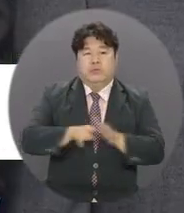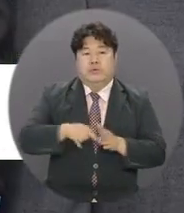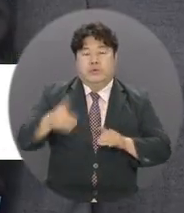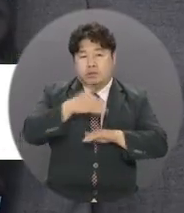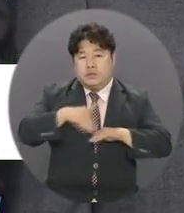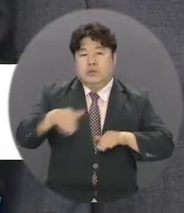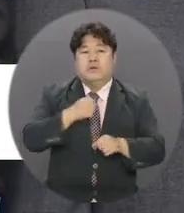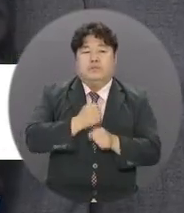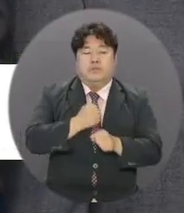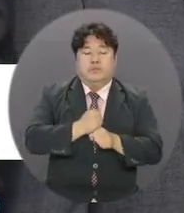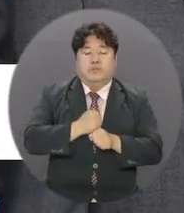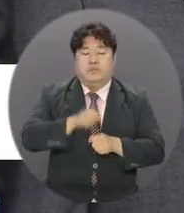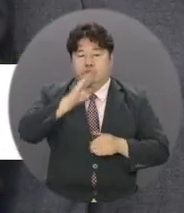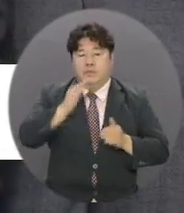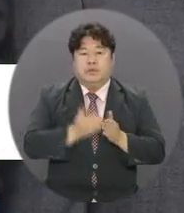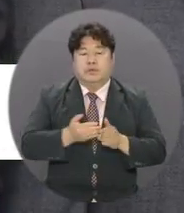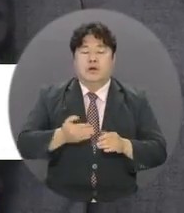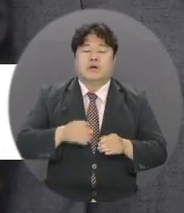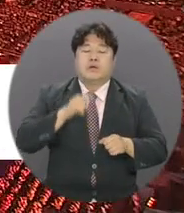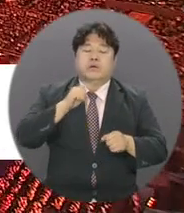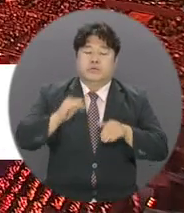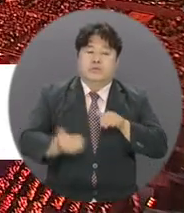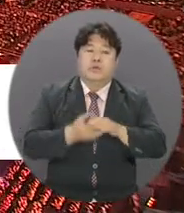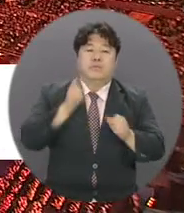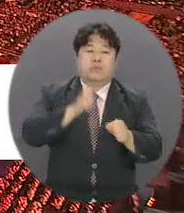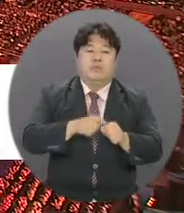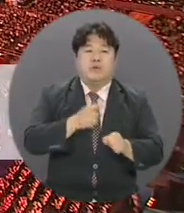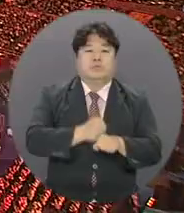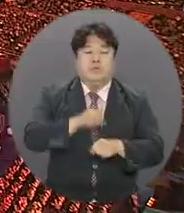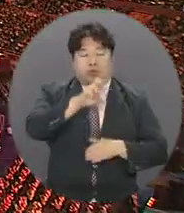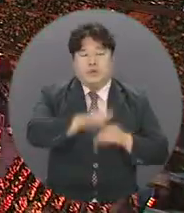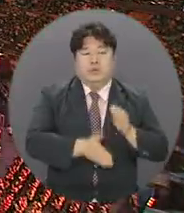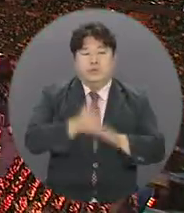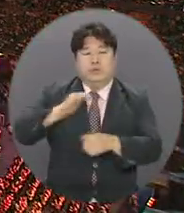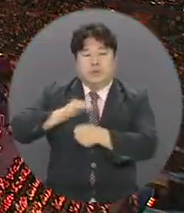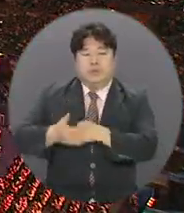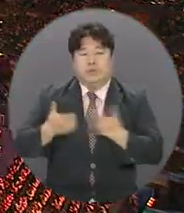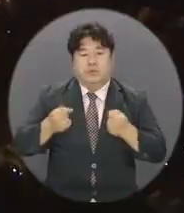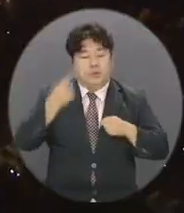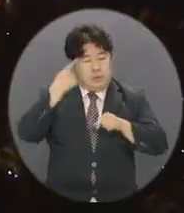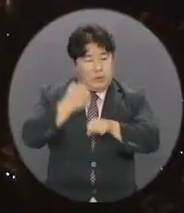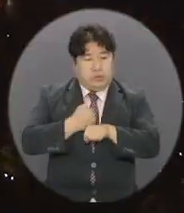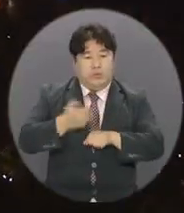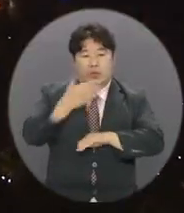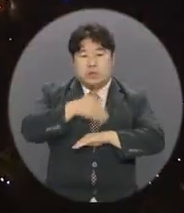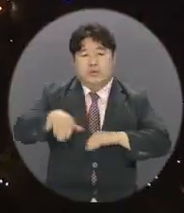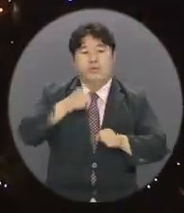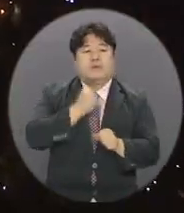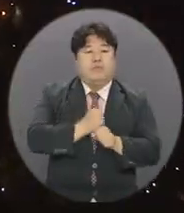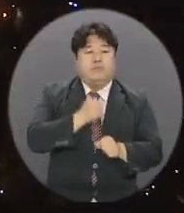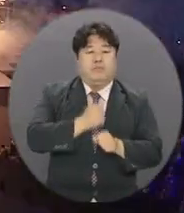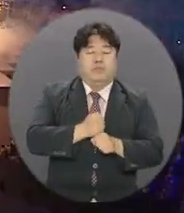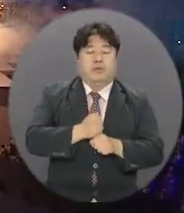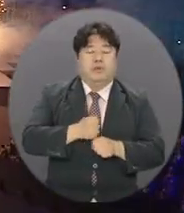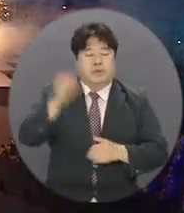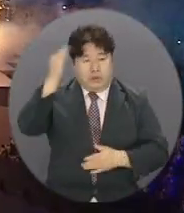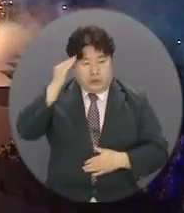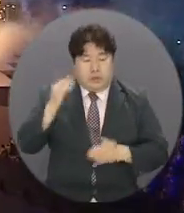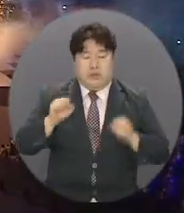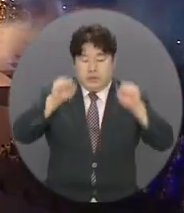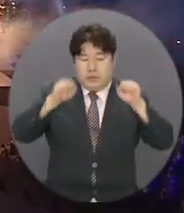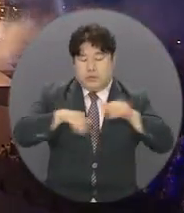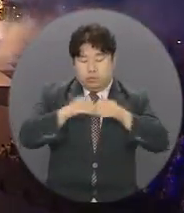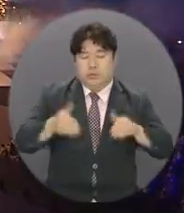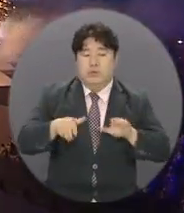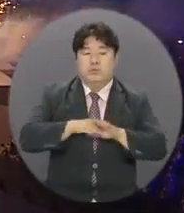타당성 확보를 목표로 하고 있습니다. 광주시와 대구시는 공동 연구를 통해 전략을 세운 뒤 대한체육회와